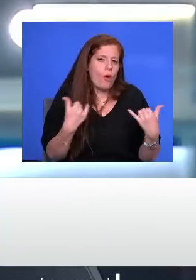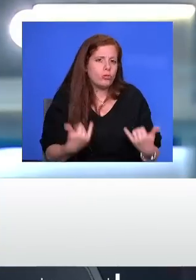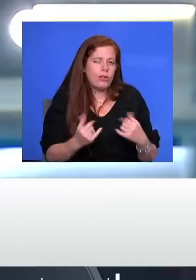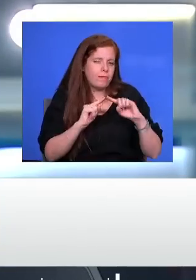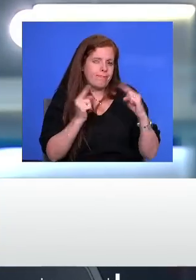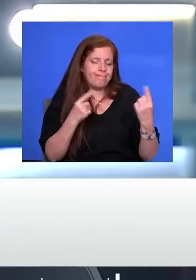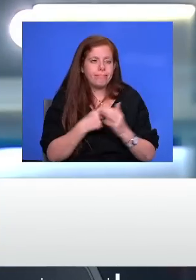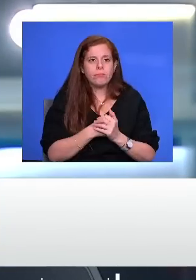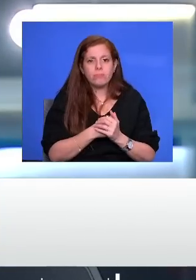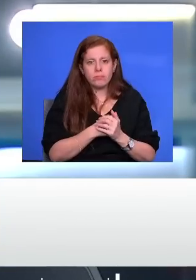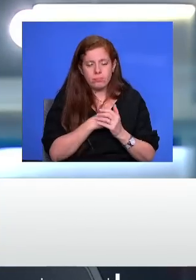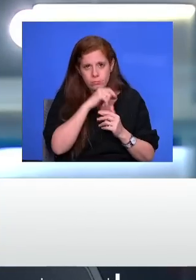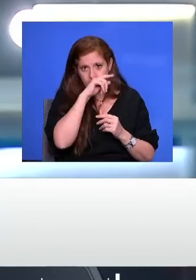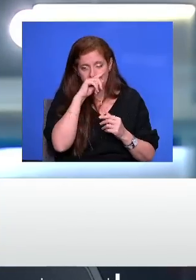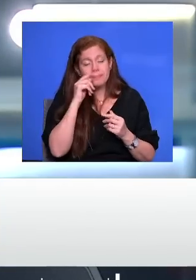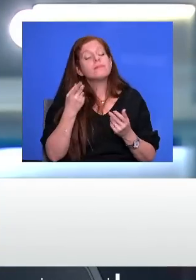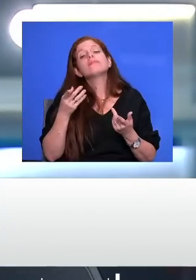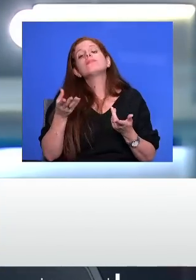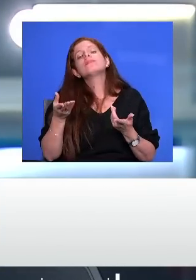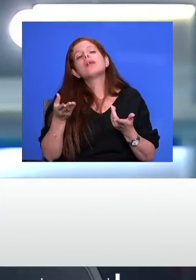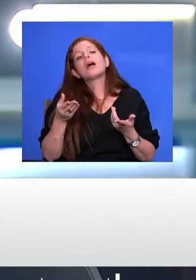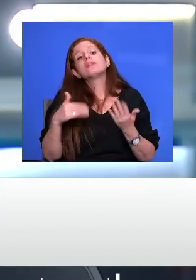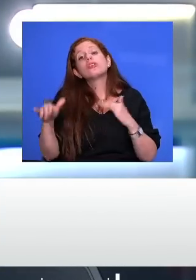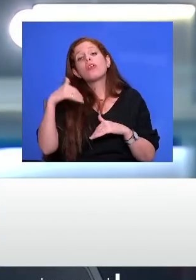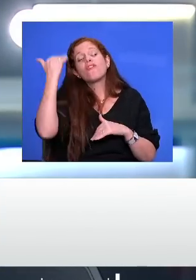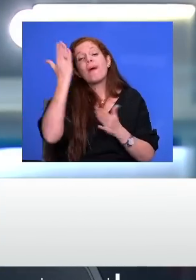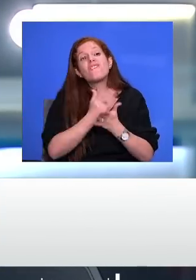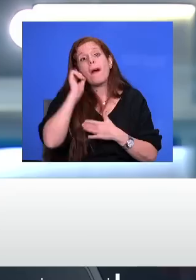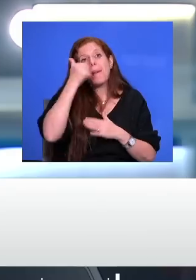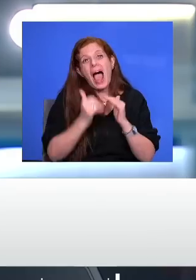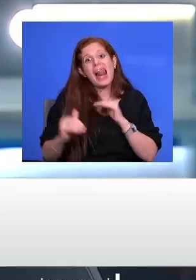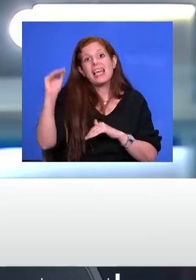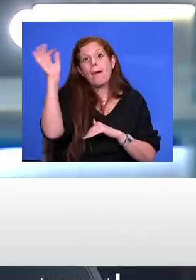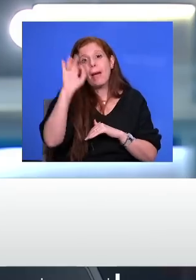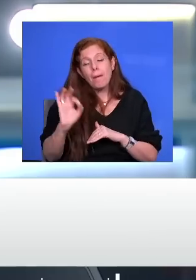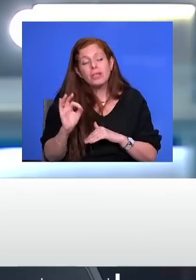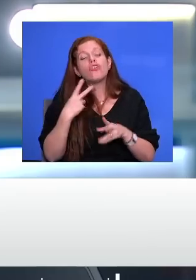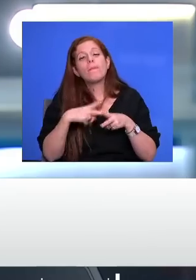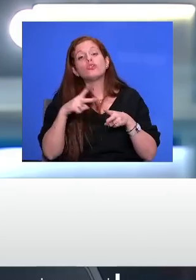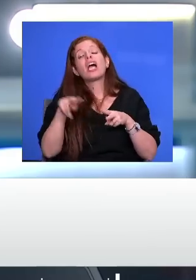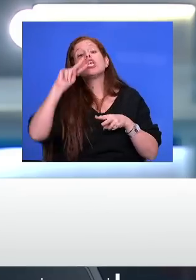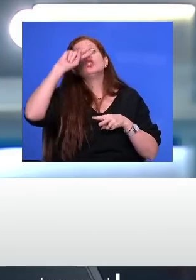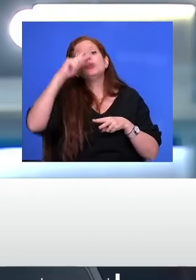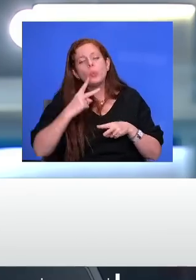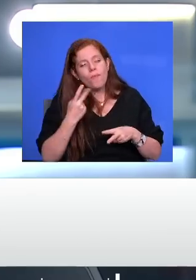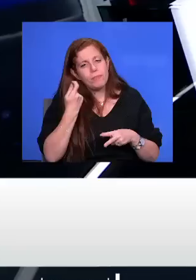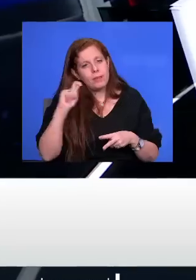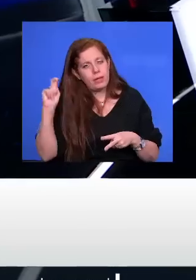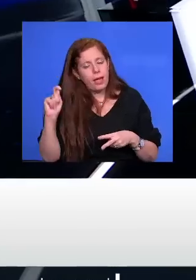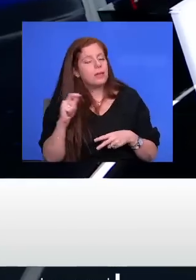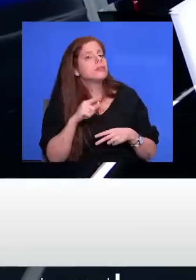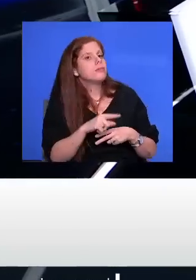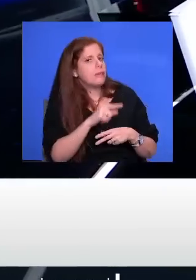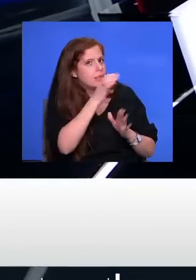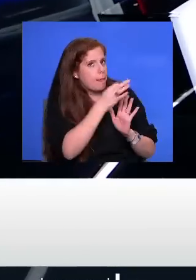אז השלב הבא כבר מחר, עלייה בריבית כשהמשכנתא שוב מתייקרת עוד פעימה. דנה הרקצי כתבתנו את עם